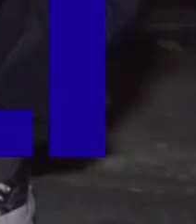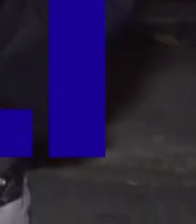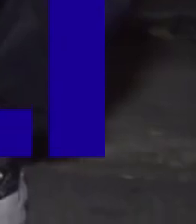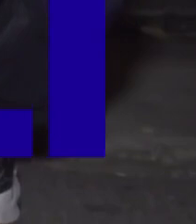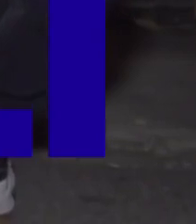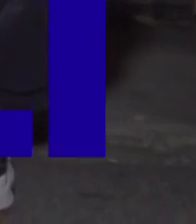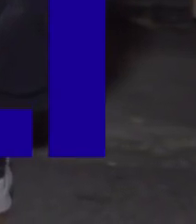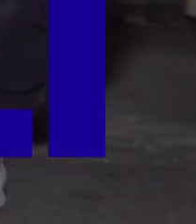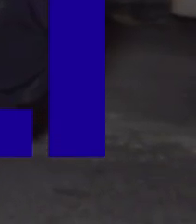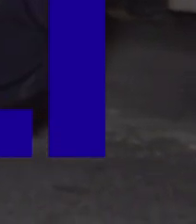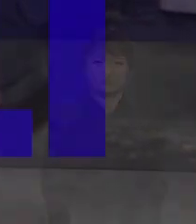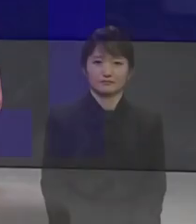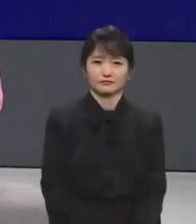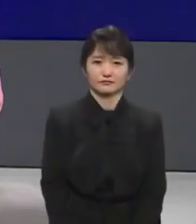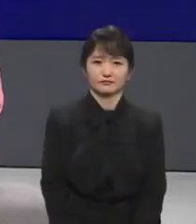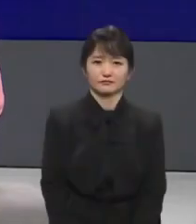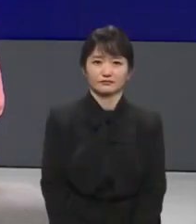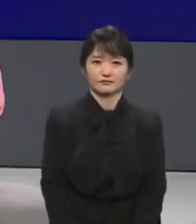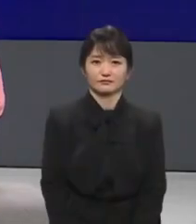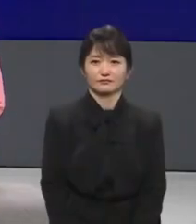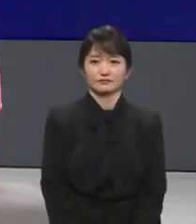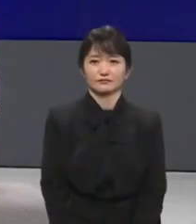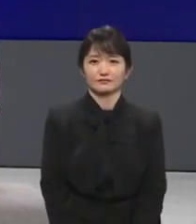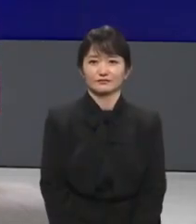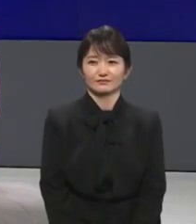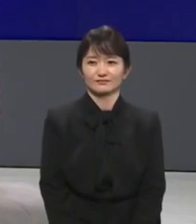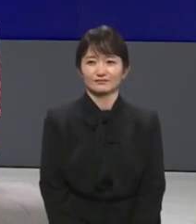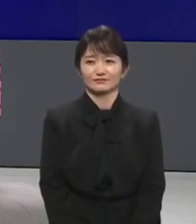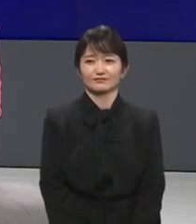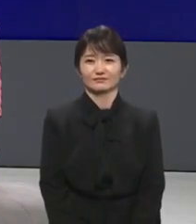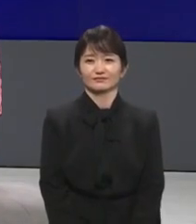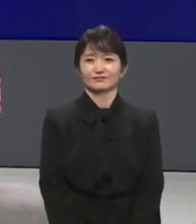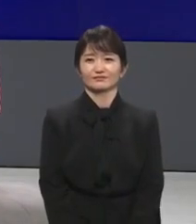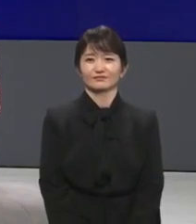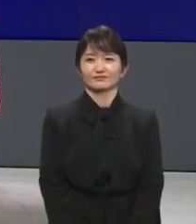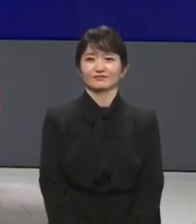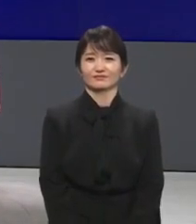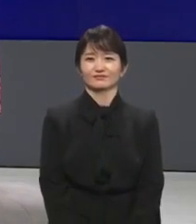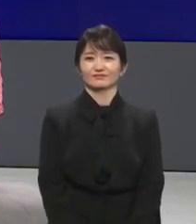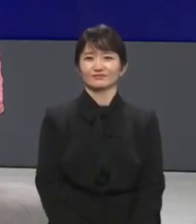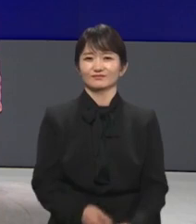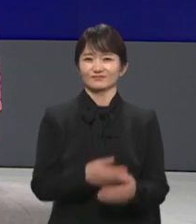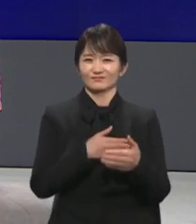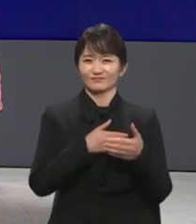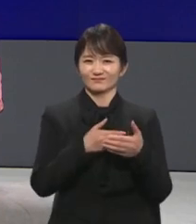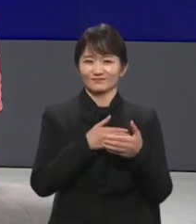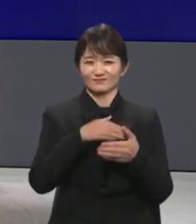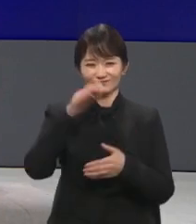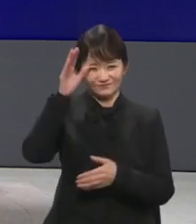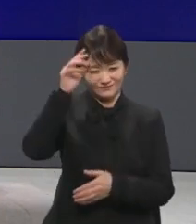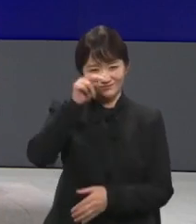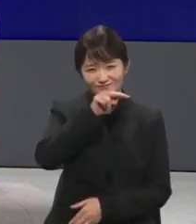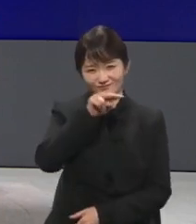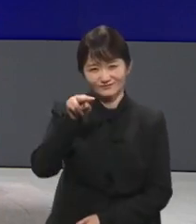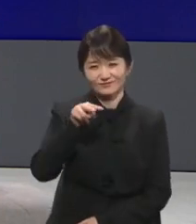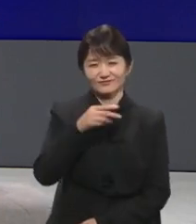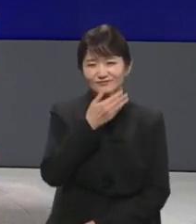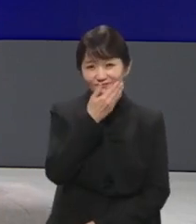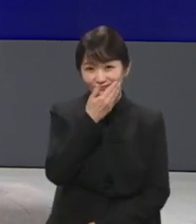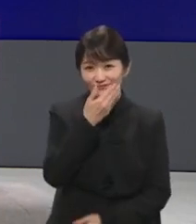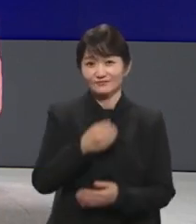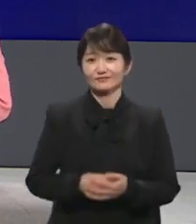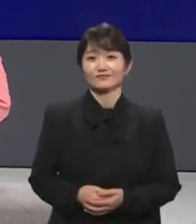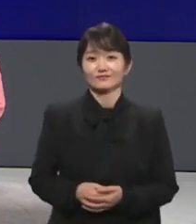파이팅다고 생각하십니까 예 아주 심쿵하는 본유 너무 귀여워요 근데 이런 반려견